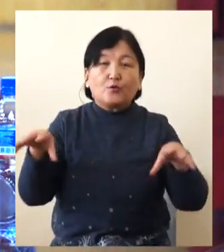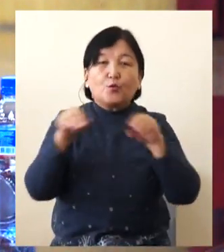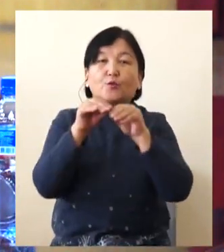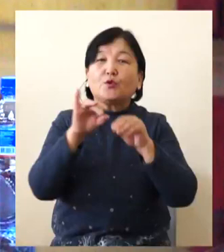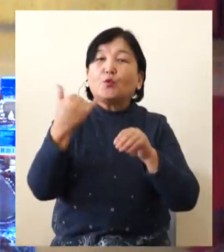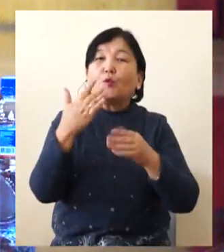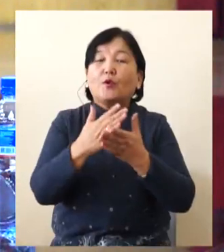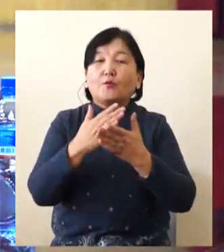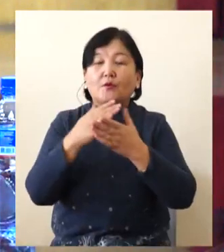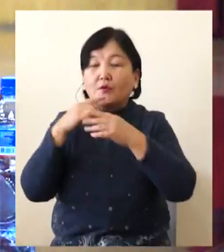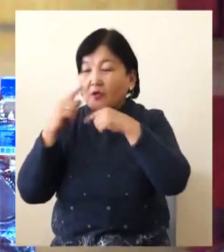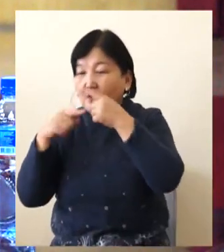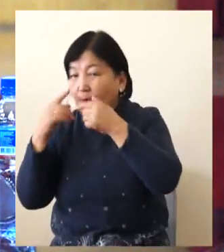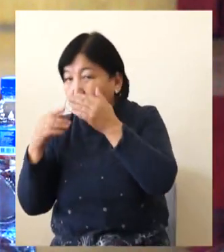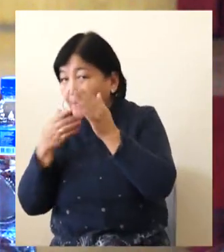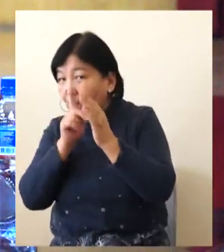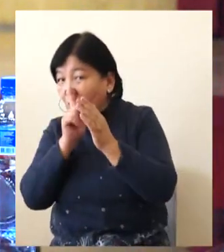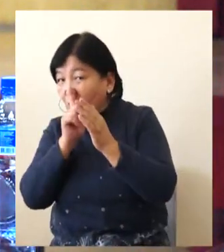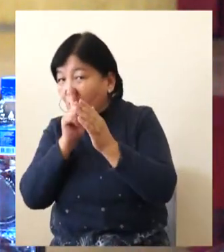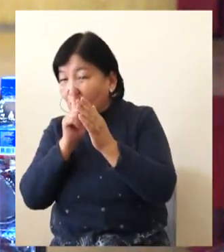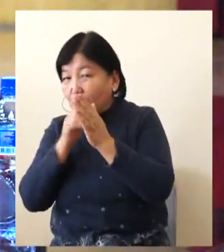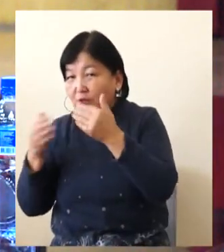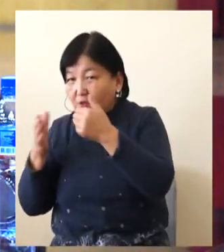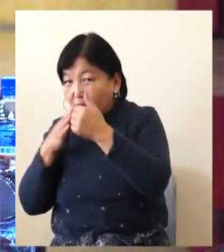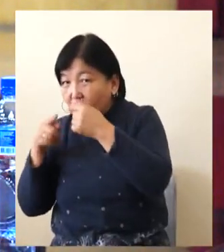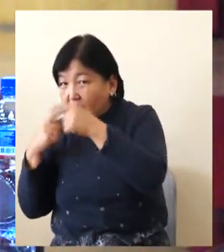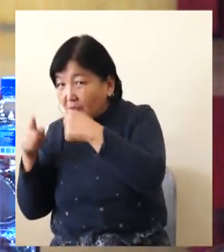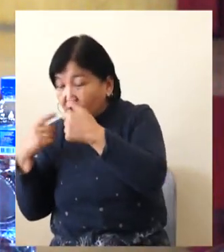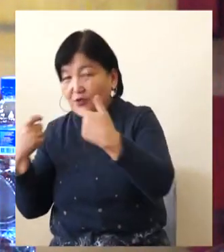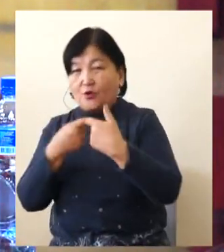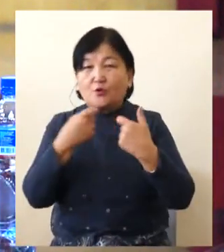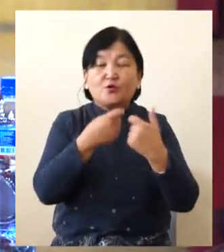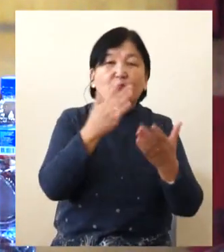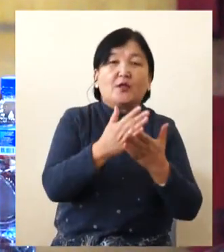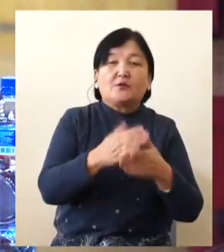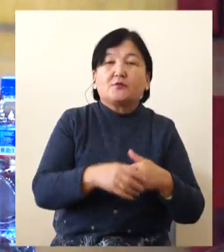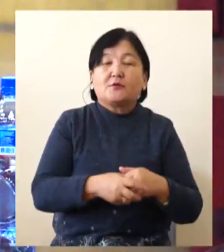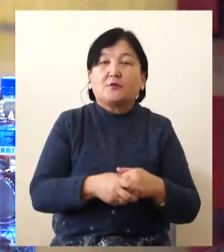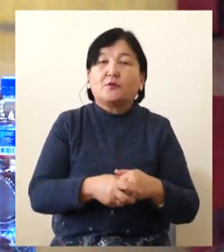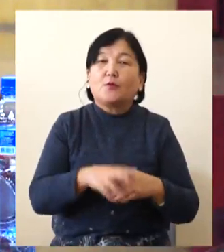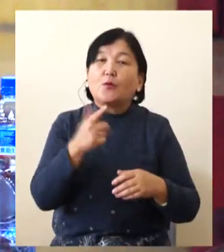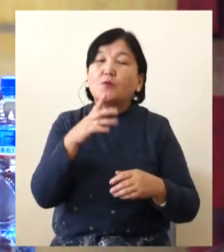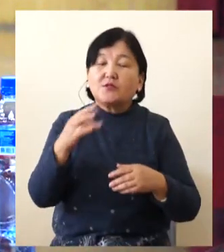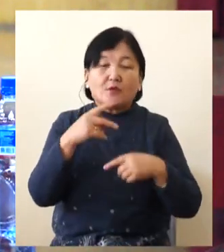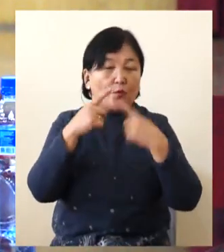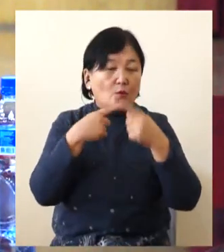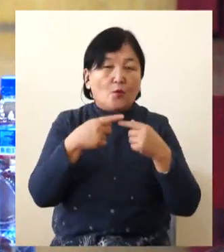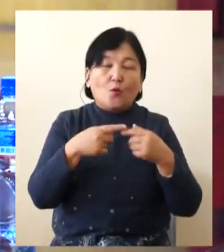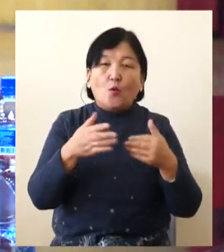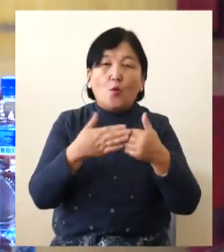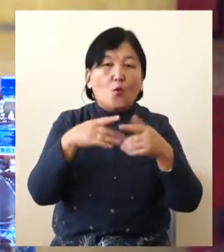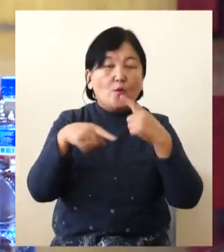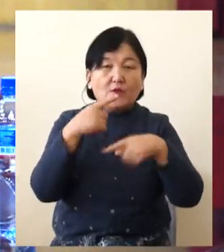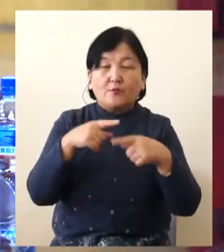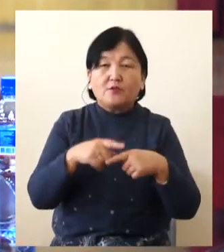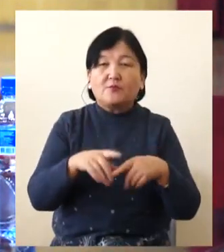нар үгсэн хувилдж байна. А тэрийг мэдэхгүй байна. Тэгэхээр зардал тэд нар үгсэн хувилдаагүй бол яг таны